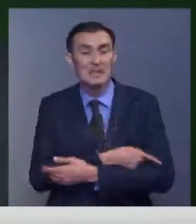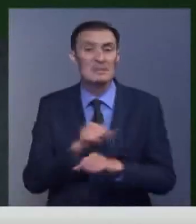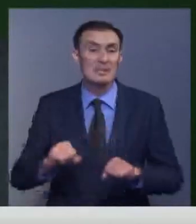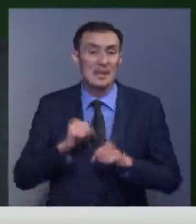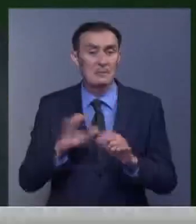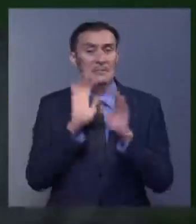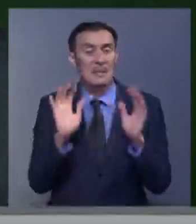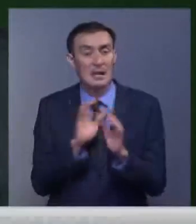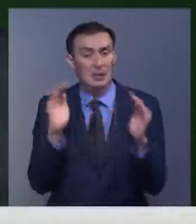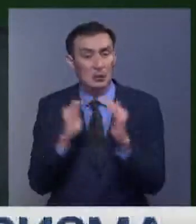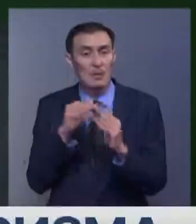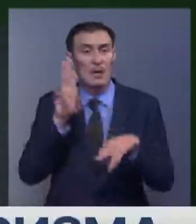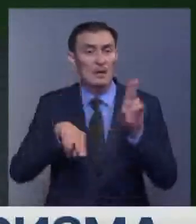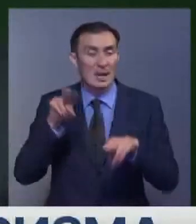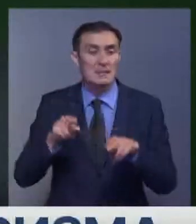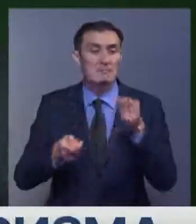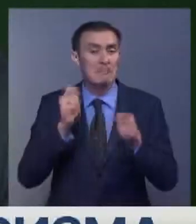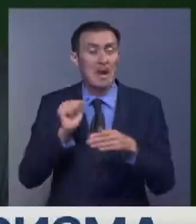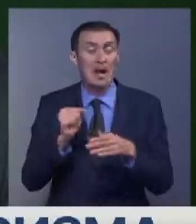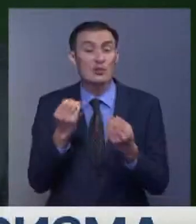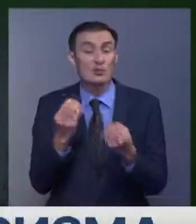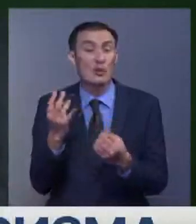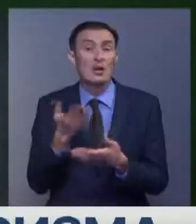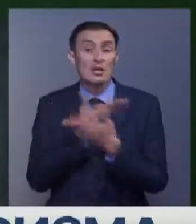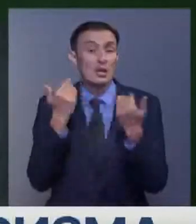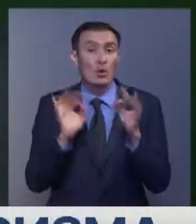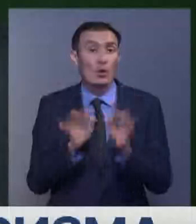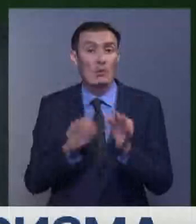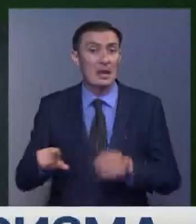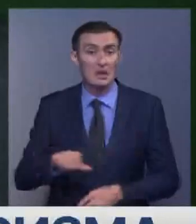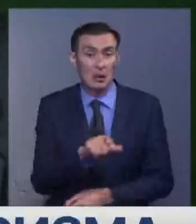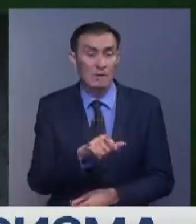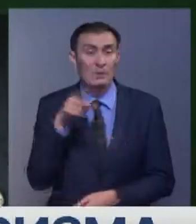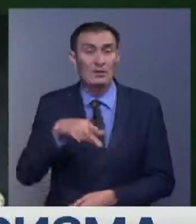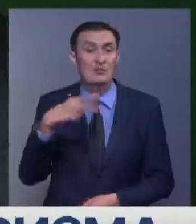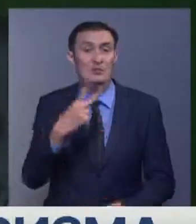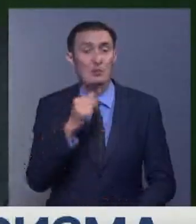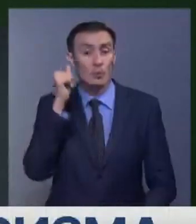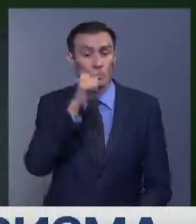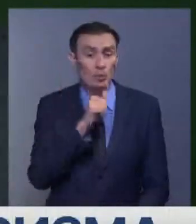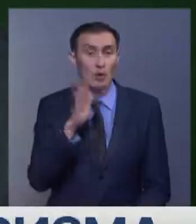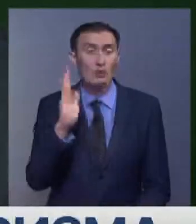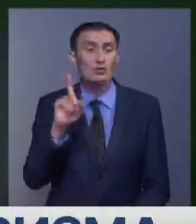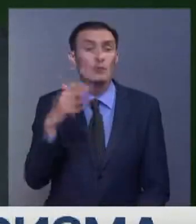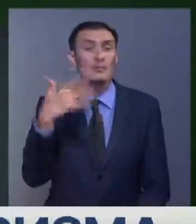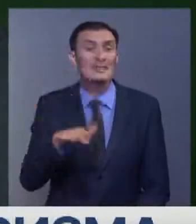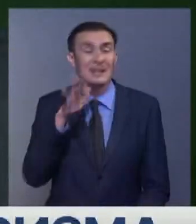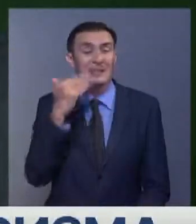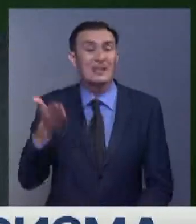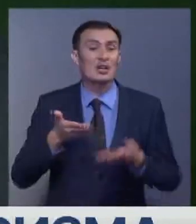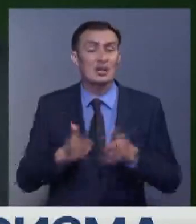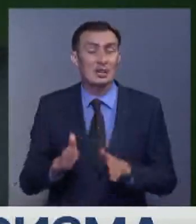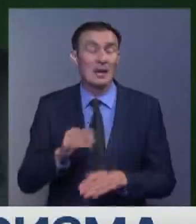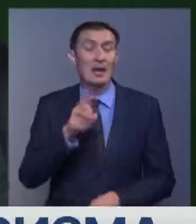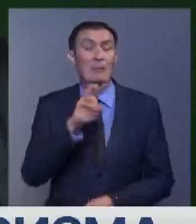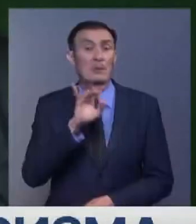пытаемся его сохранить. Красим, белим и все. А еще сюда нет нормальной дороги. В 2022 году будет 150 лет со дня его